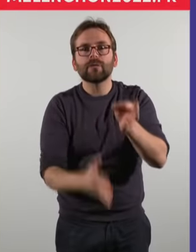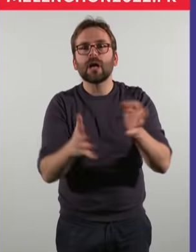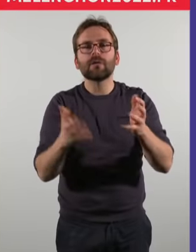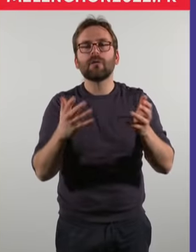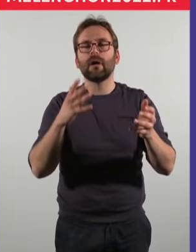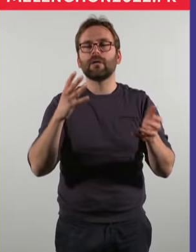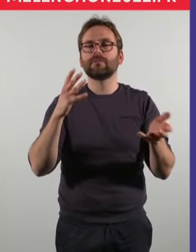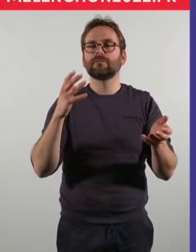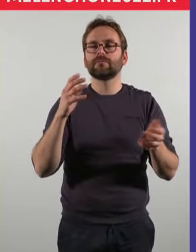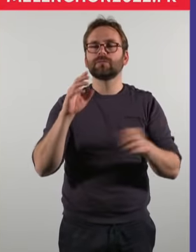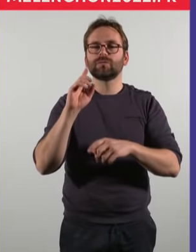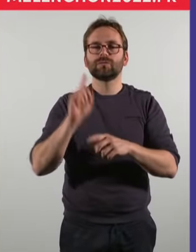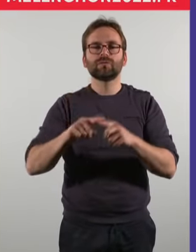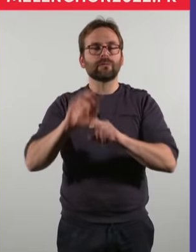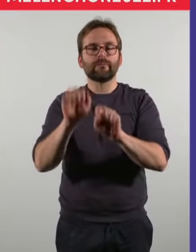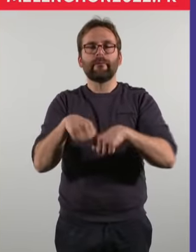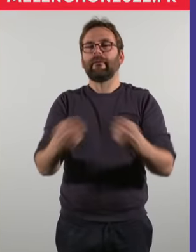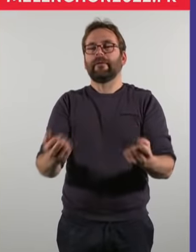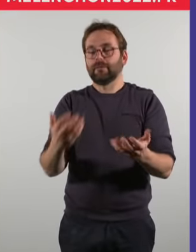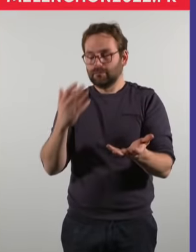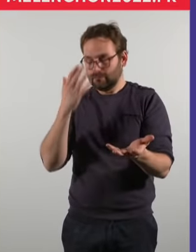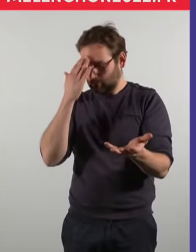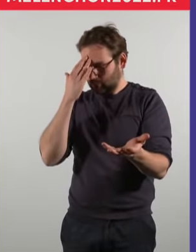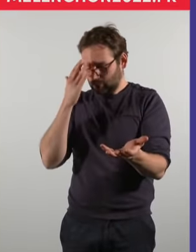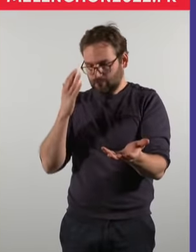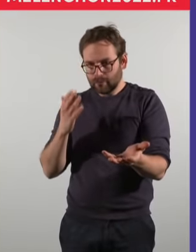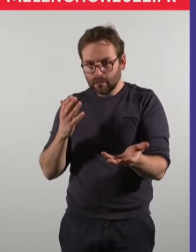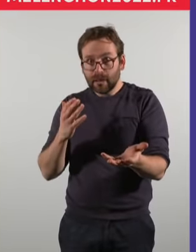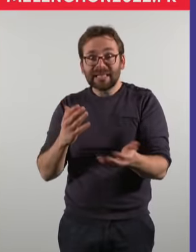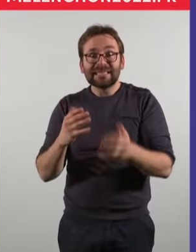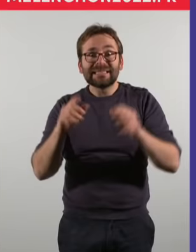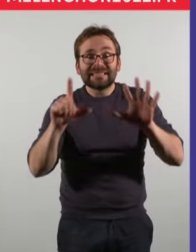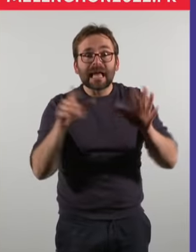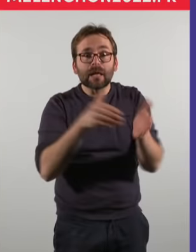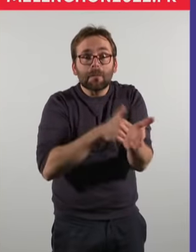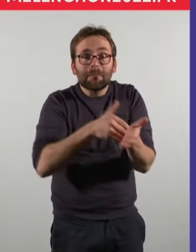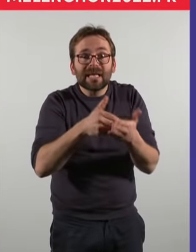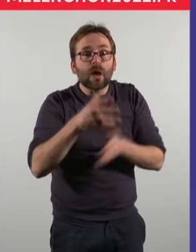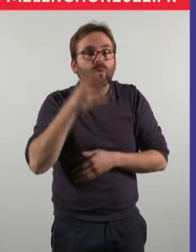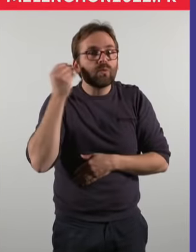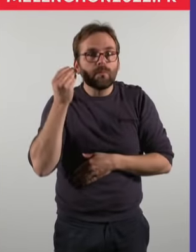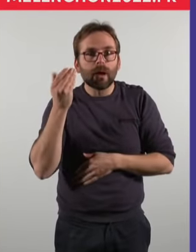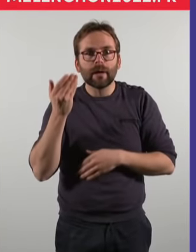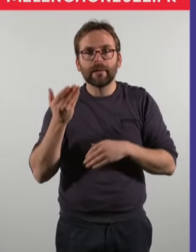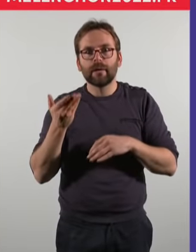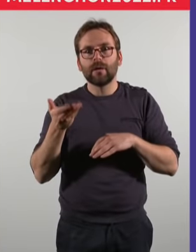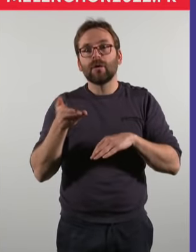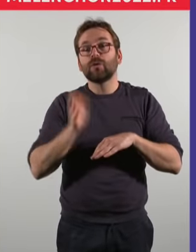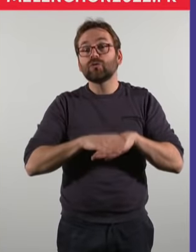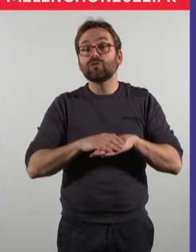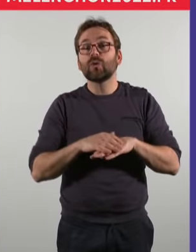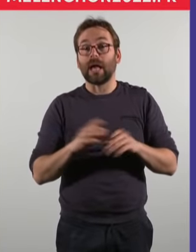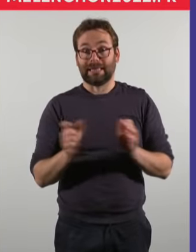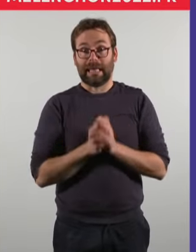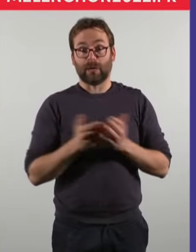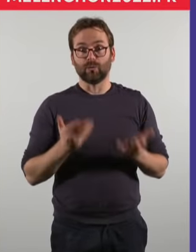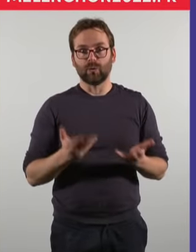inouïe et incroyable, qu'il y a 7 milliards d'êtres humains et qu'ils sont environnés à l'heure à